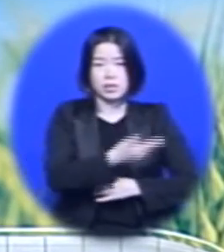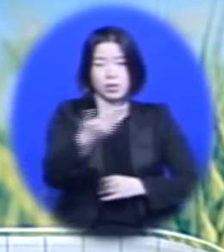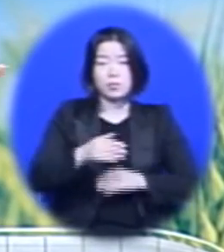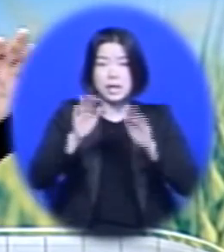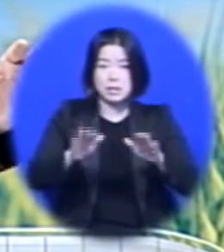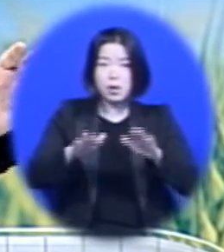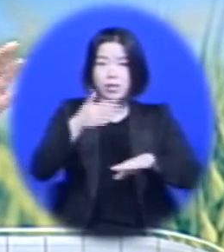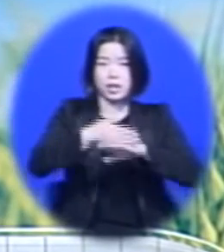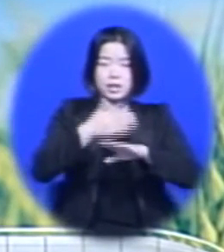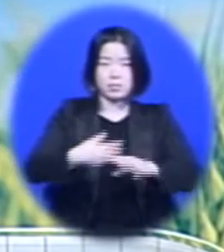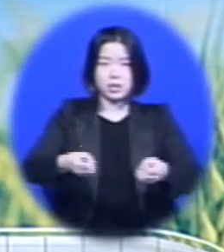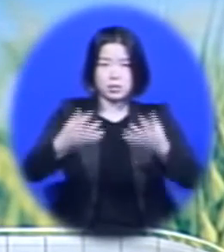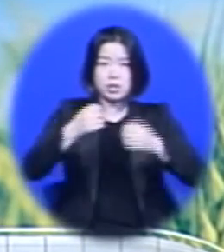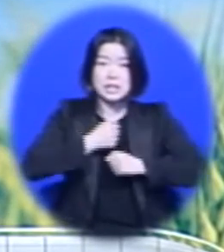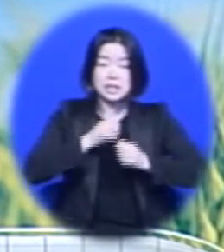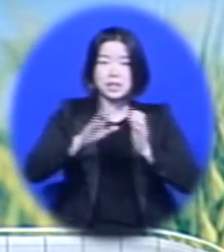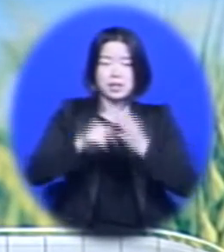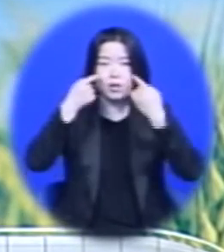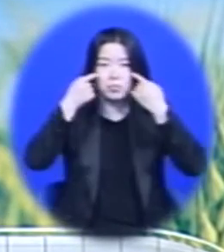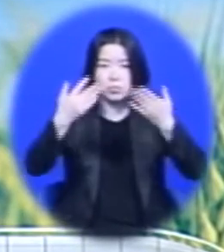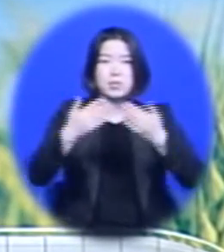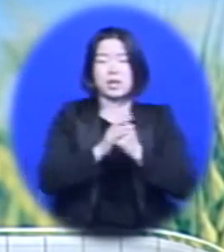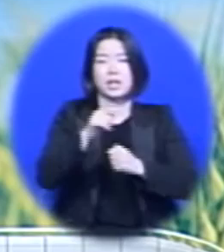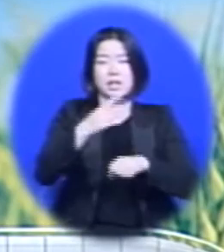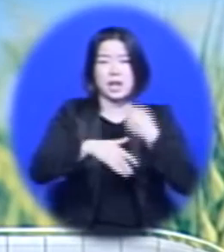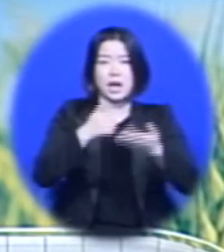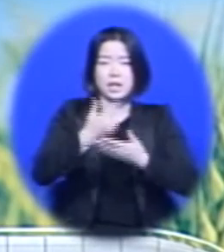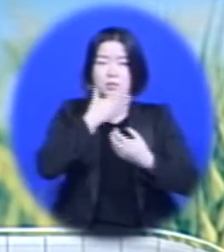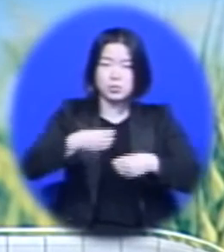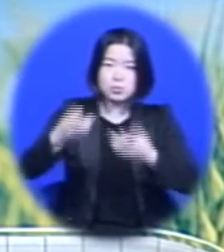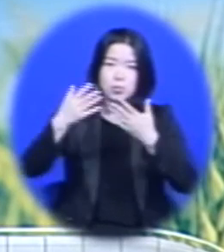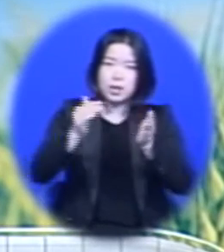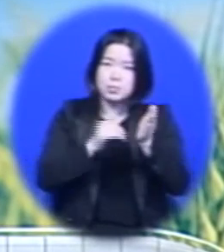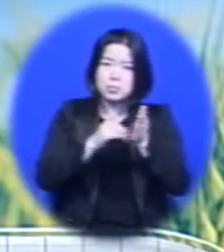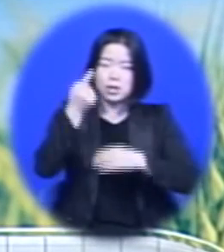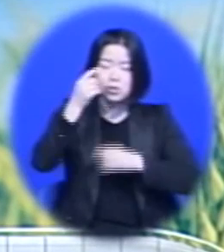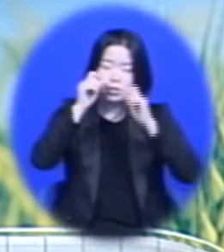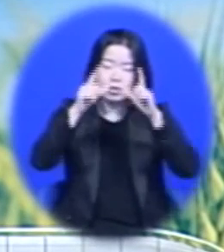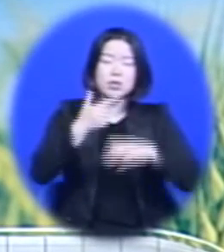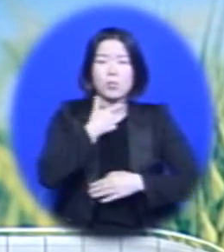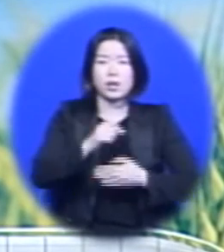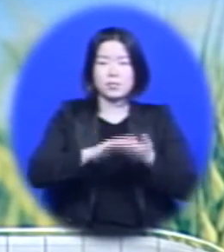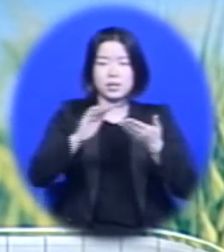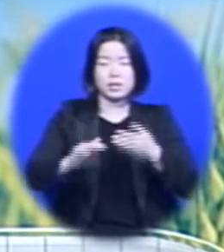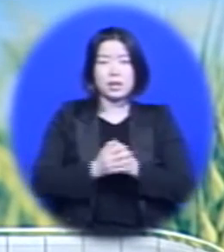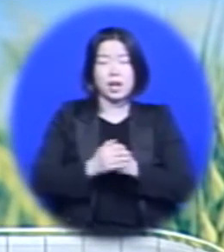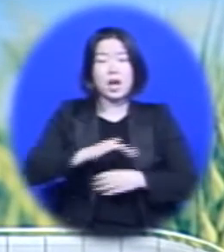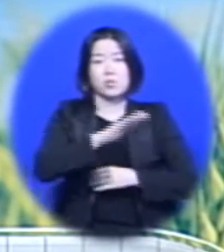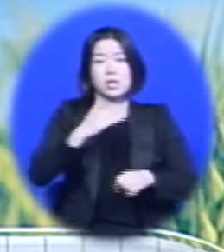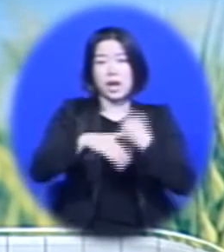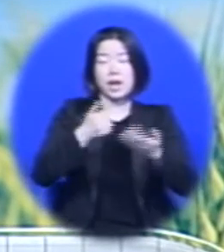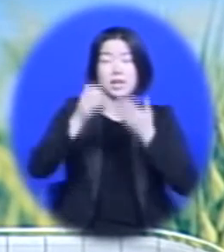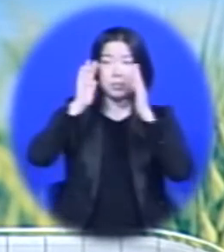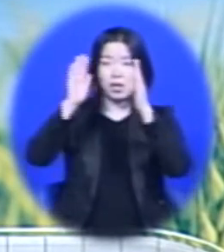이번 감사주의를 지키면서 분명하게 이 하나님의 축복의 비밀에 눈이 뜨이기를 원하는 것입니다. 우리는 하나님을